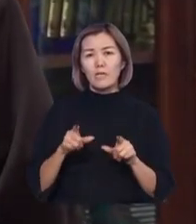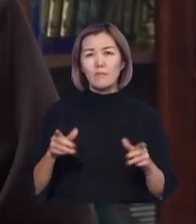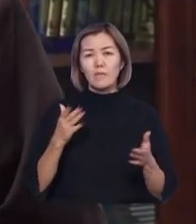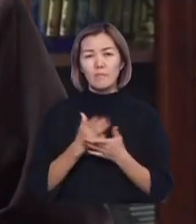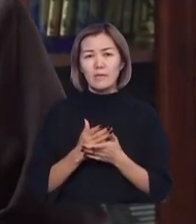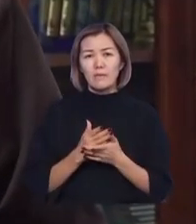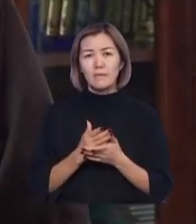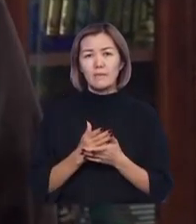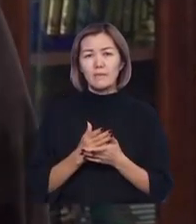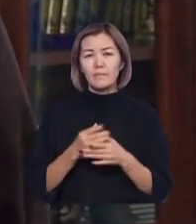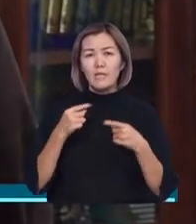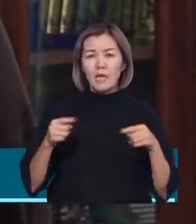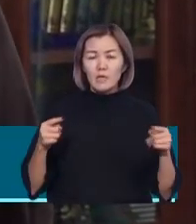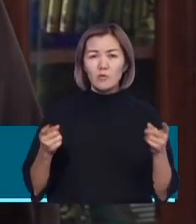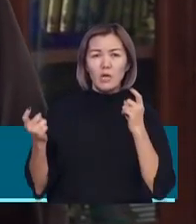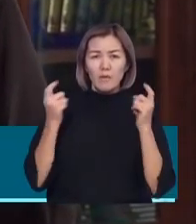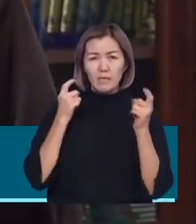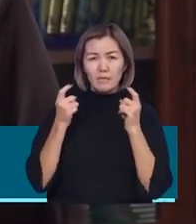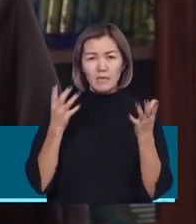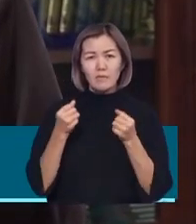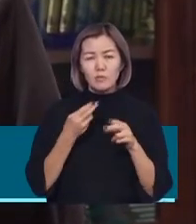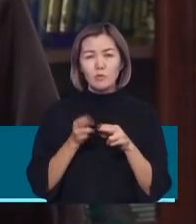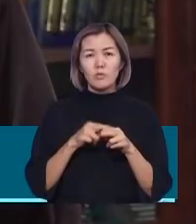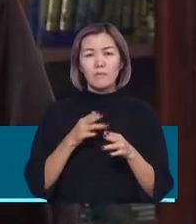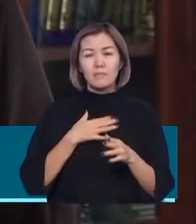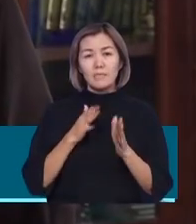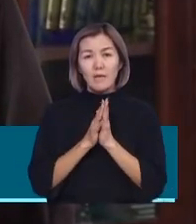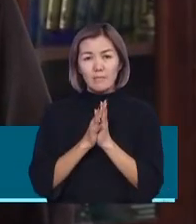түрлі мәліметтер алып жатыр. Сондықтан біздің айтпағымыз